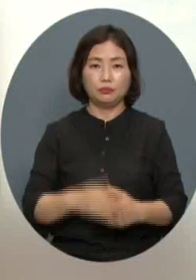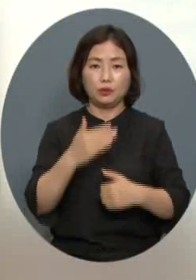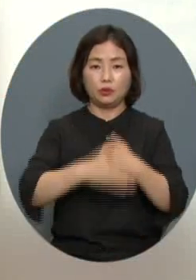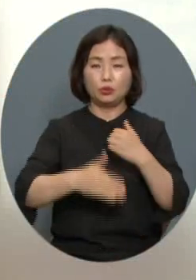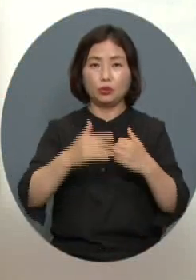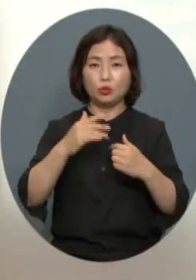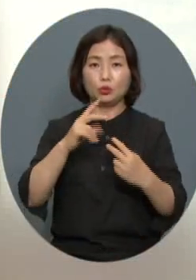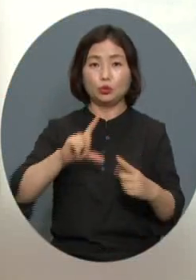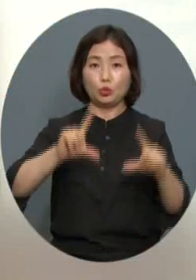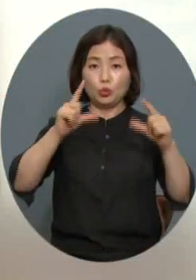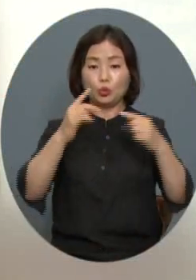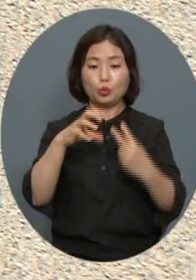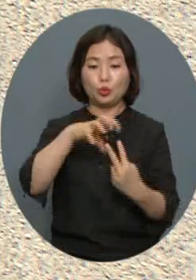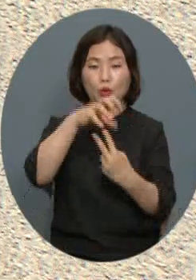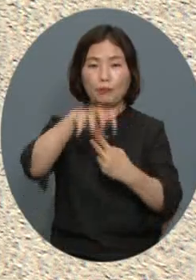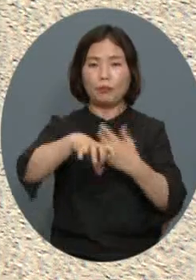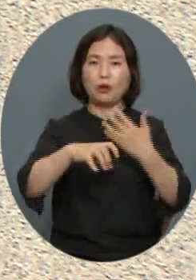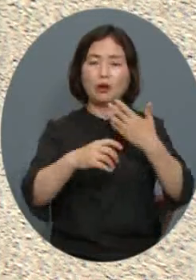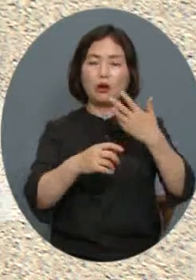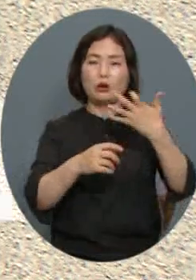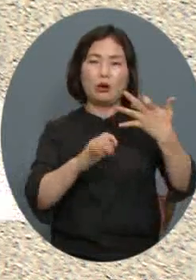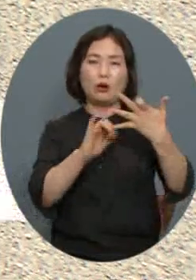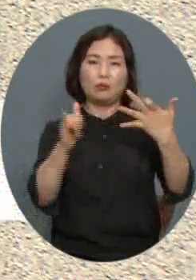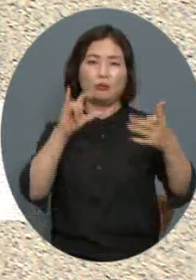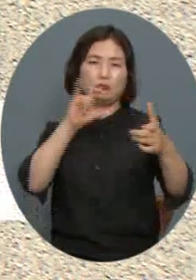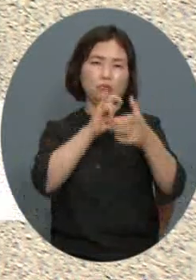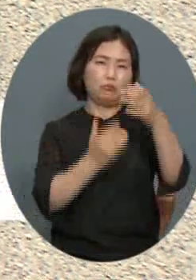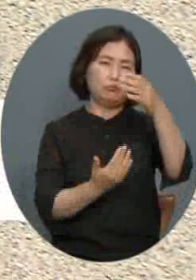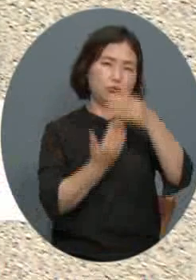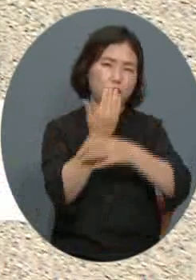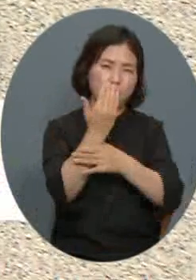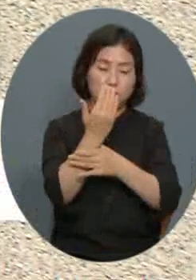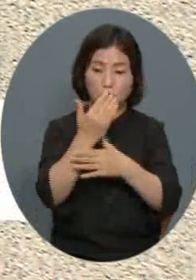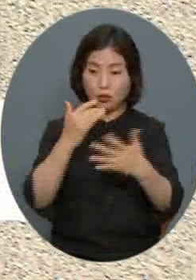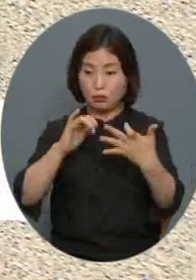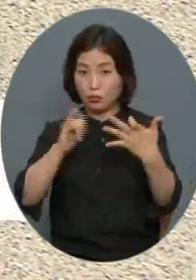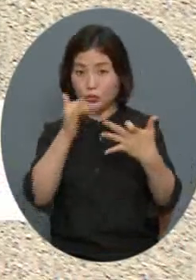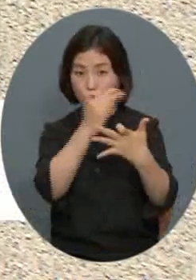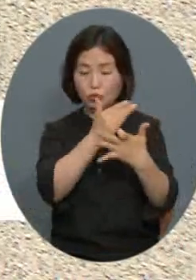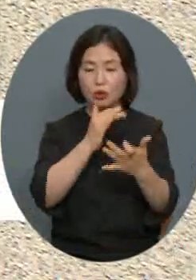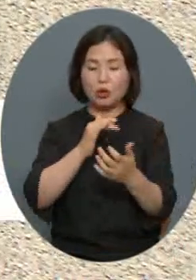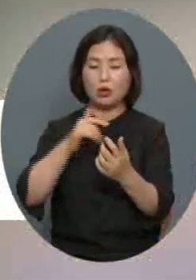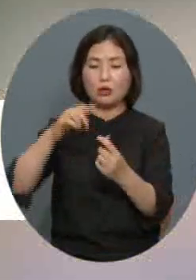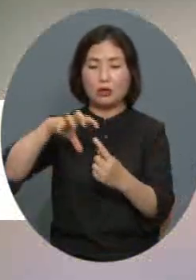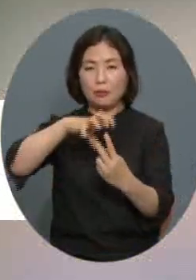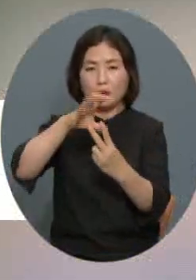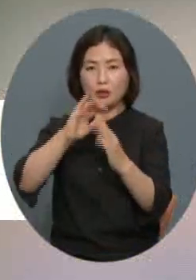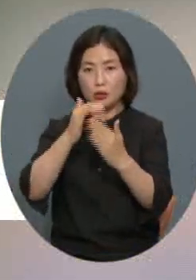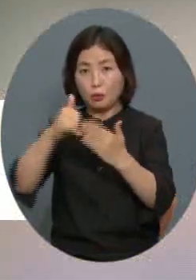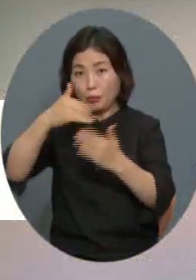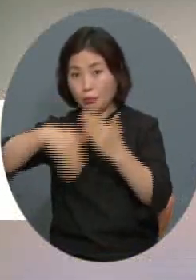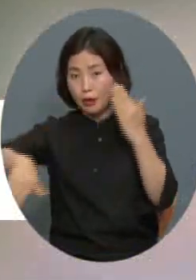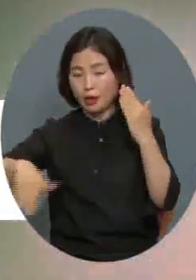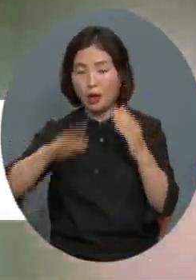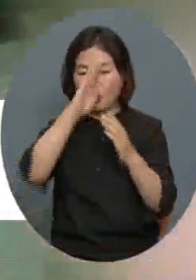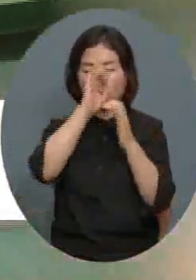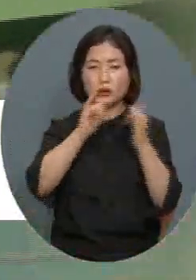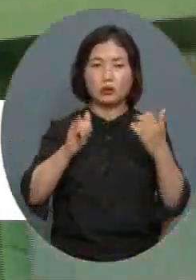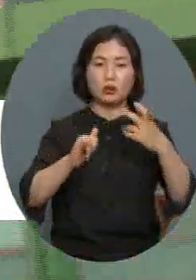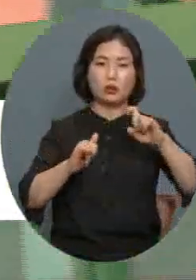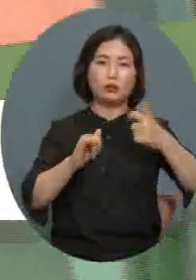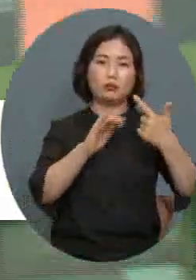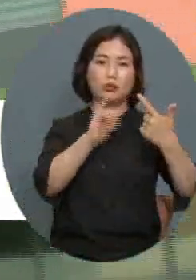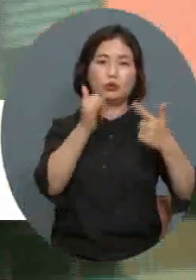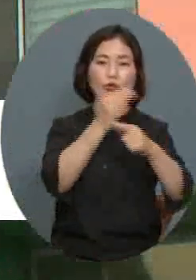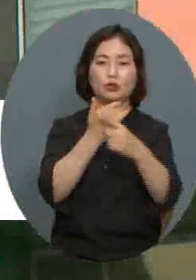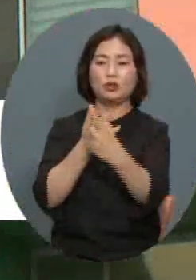대구시 동구 한 요양병원에서 19명이 한꺼번에 확진됐습니다. 19명 가운데 간병인과 가족을 제외한 환자 16명